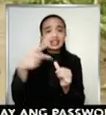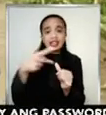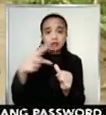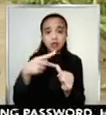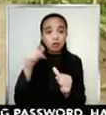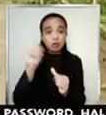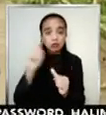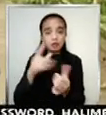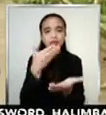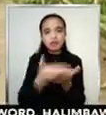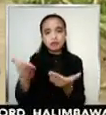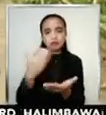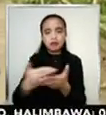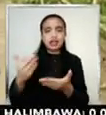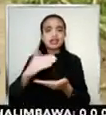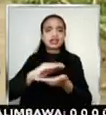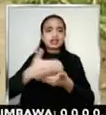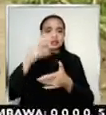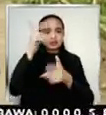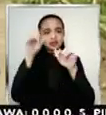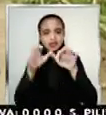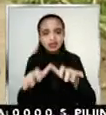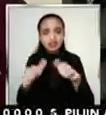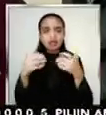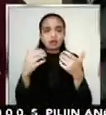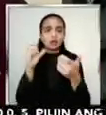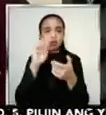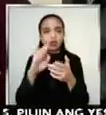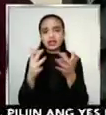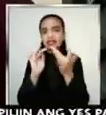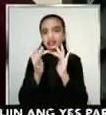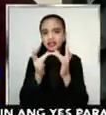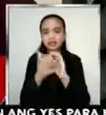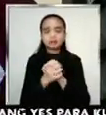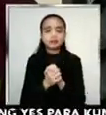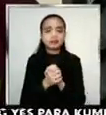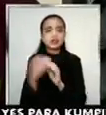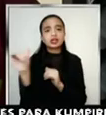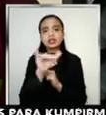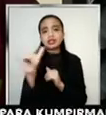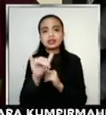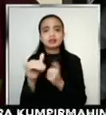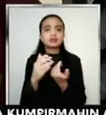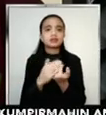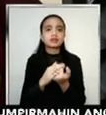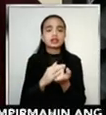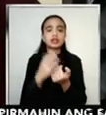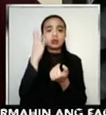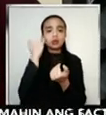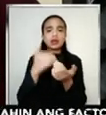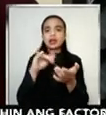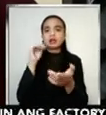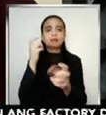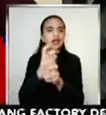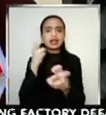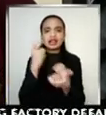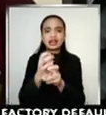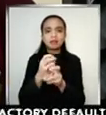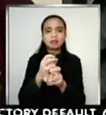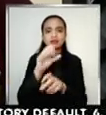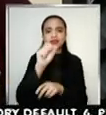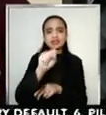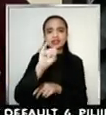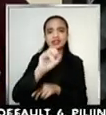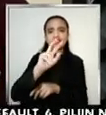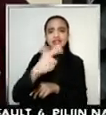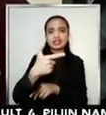pagbili ng mga gadget o computer at ang pagkakaroon ng internet connection. Dito po sa amin kasi mahirap po ang signal. At saka karamihan